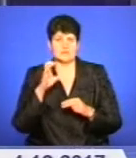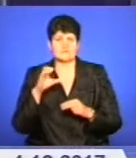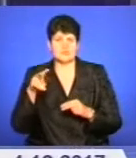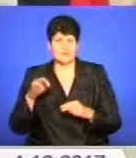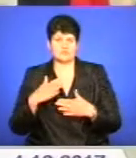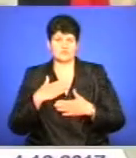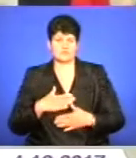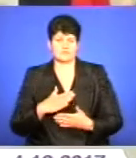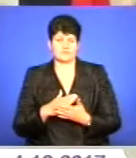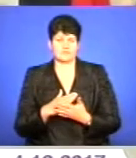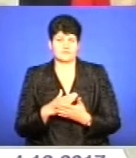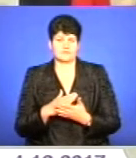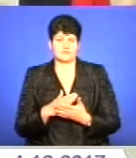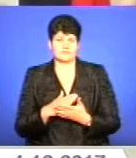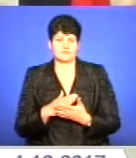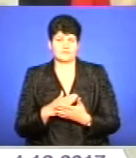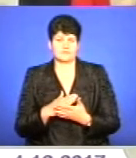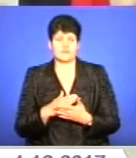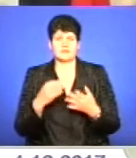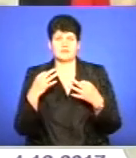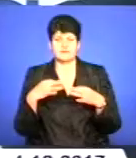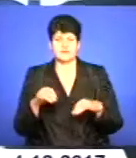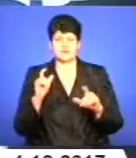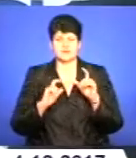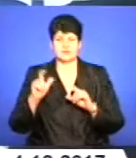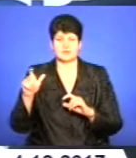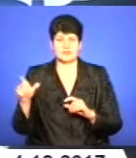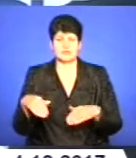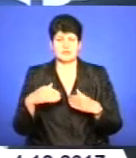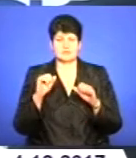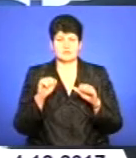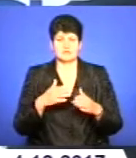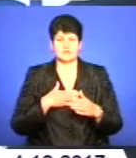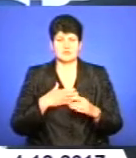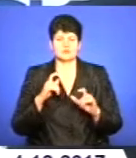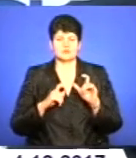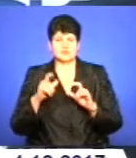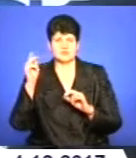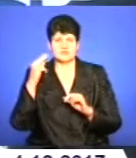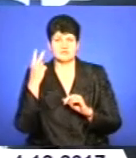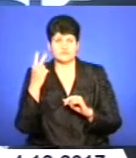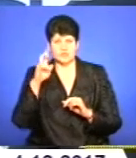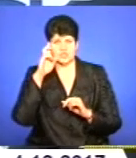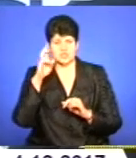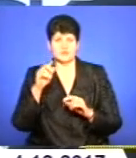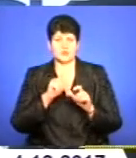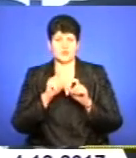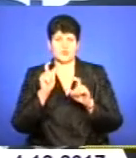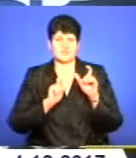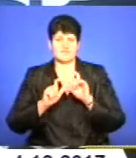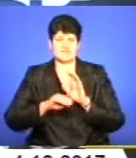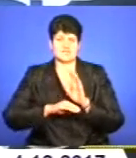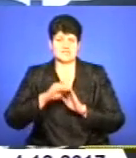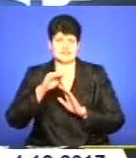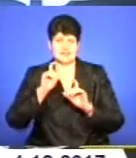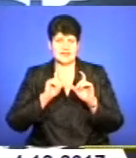задоволені. Програма «Free Student» надає можливість нашим студентам безкоштовно навчатись в двох державних університетах Словаччини. Ще